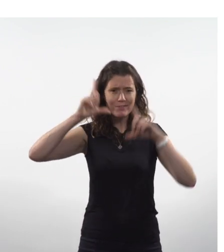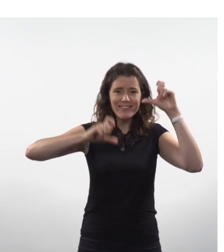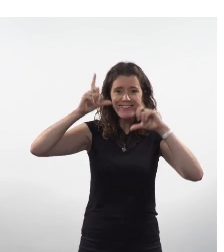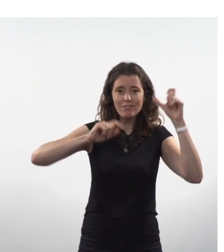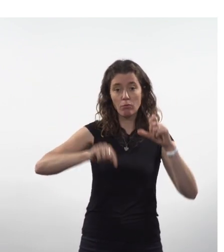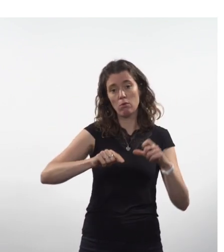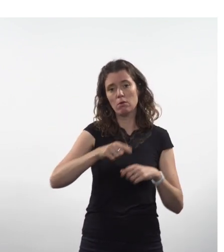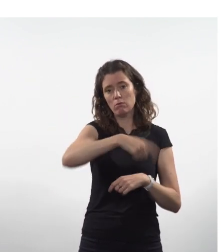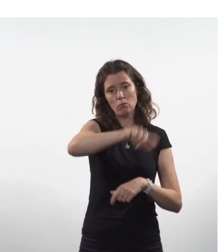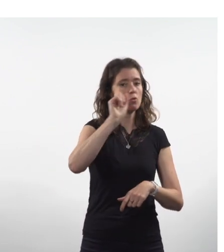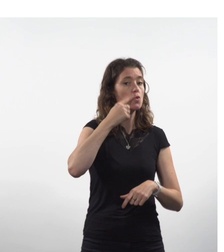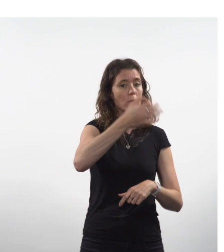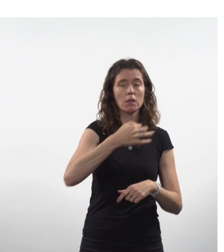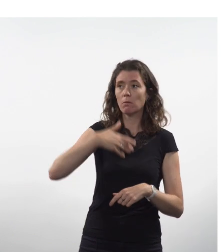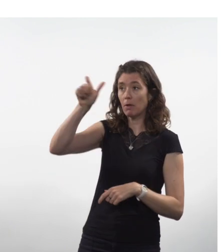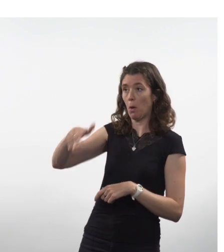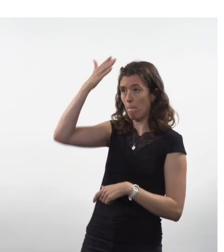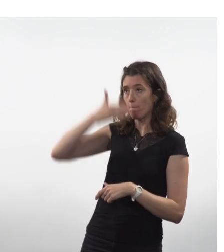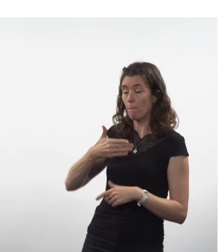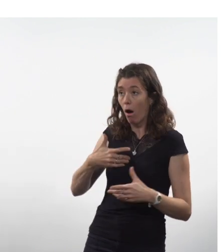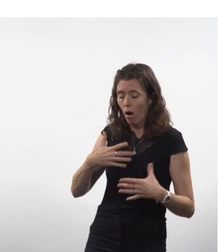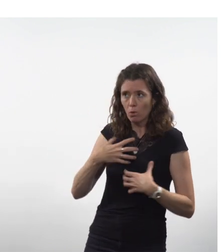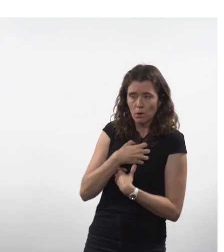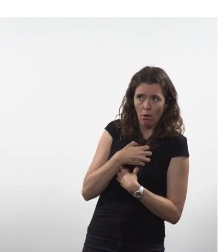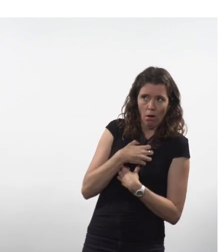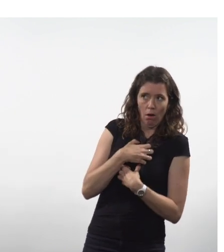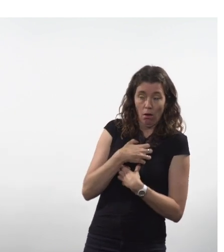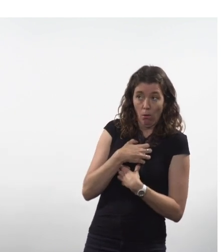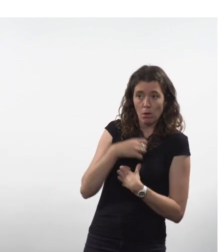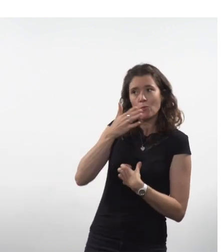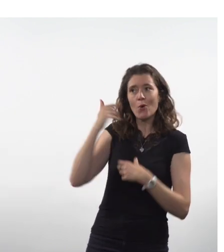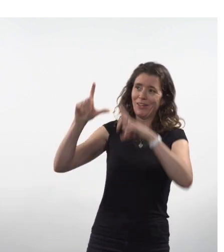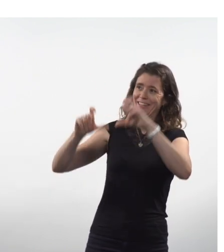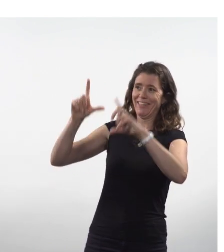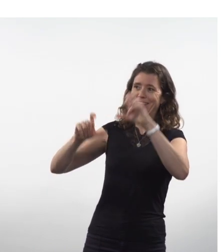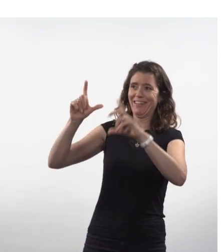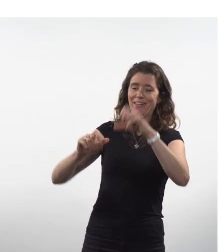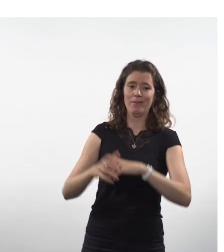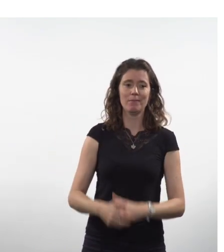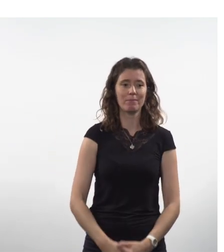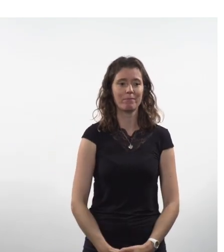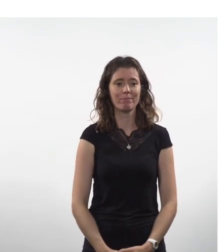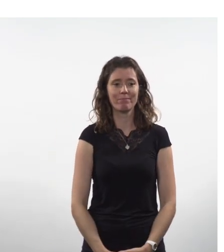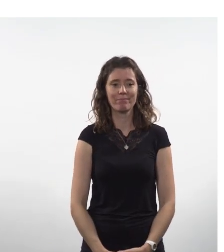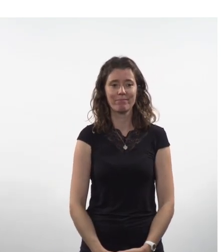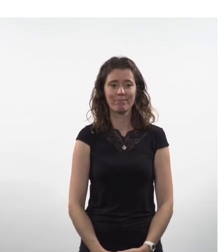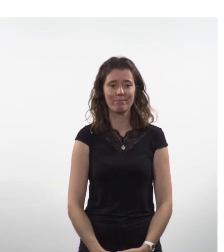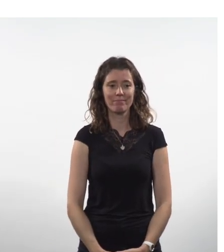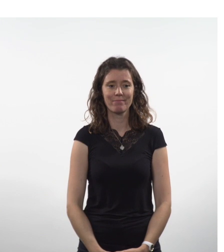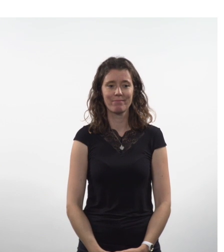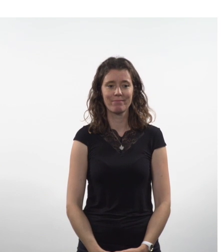nous disent que c'est très angoissant d'avoir un professionnel avec un visage inexpressif. Oui, tout à fait. C'est vraiment très important